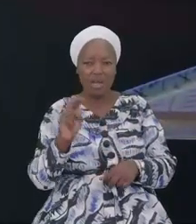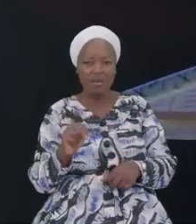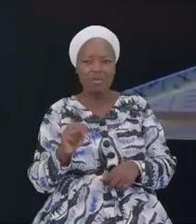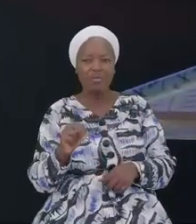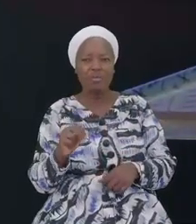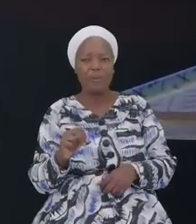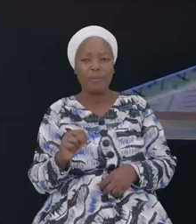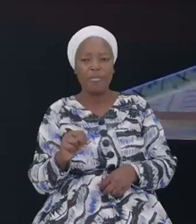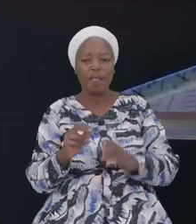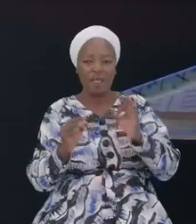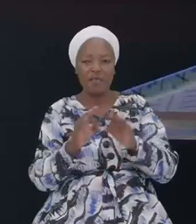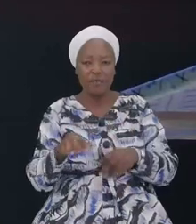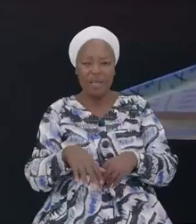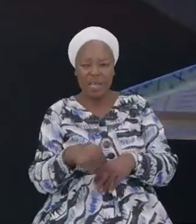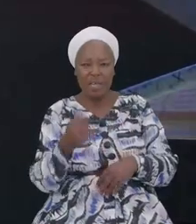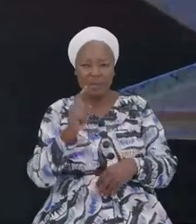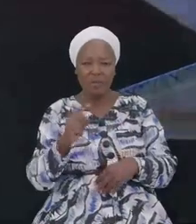de fer.